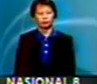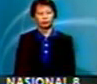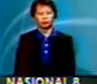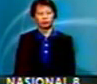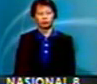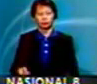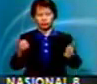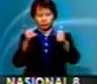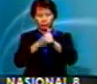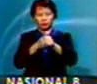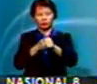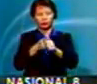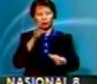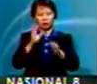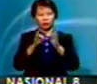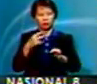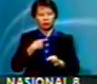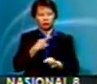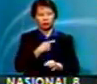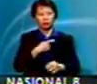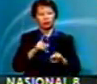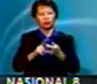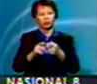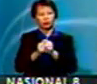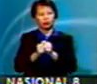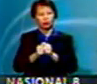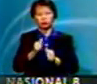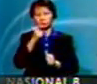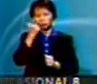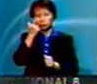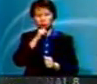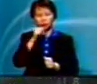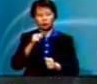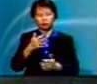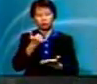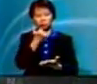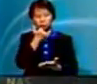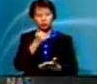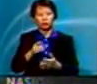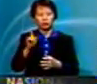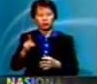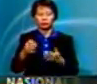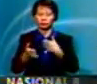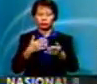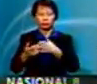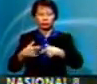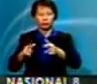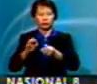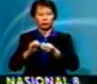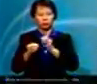pertama. Kalau kita boleh menangani isu itu, kita kata tak apa, tak ada masalah. Kita tidak akan. Yang